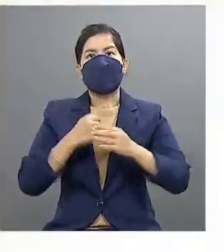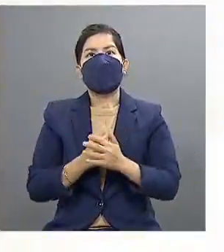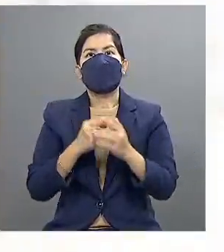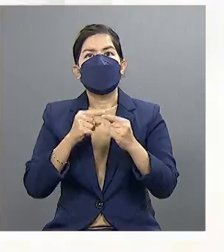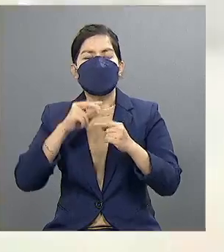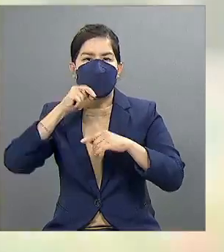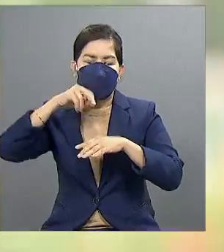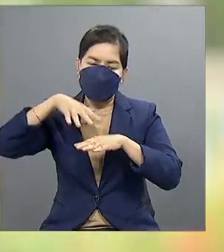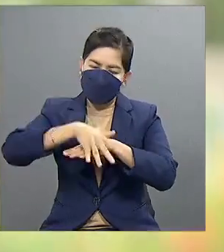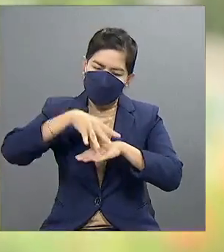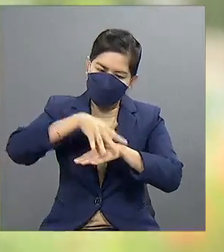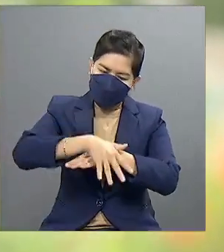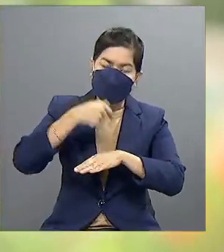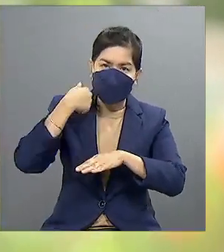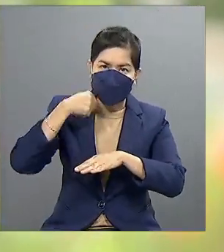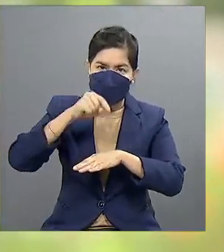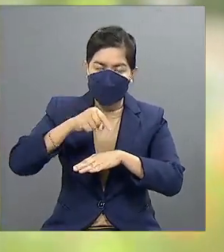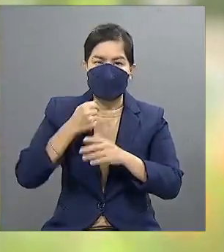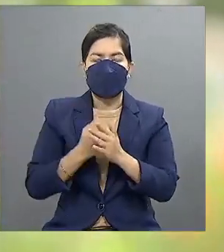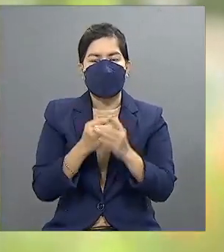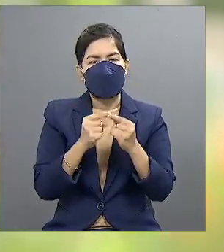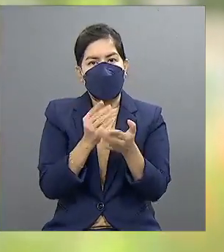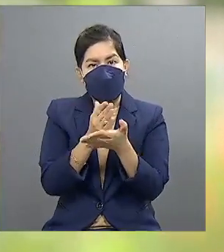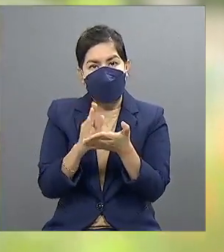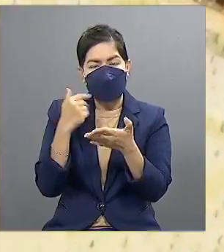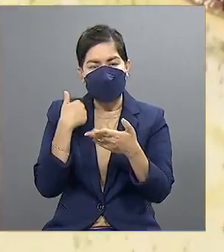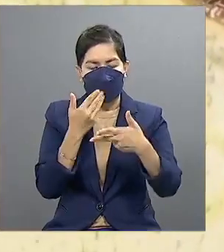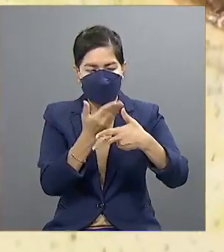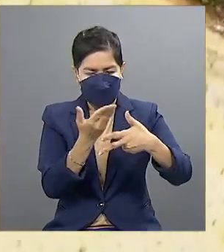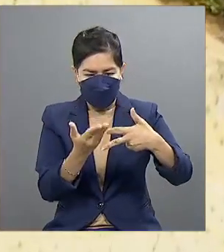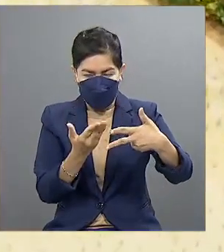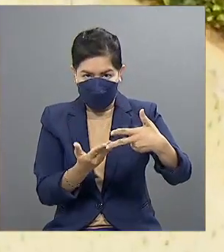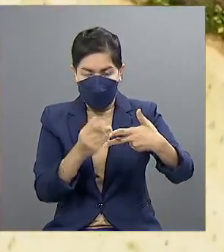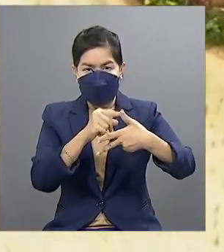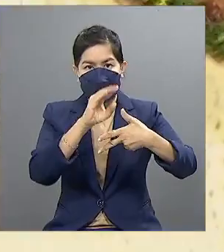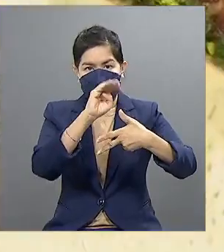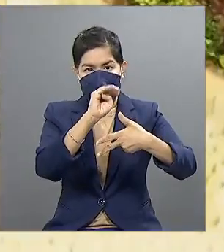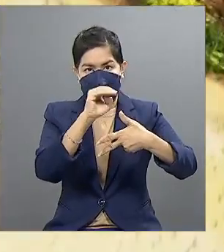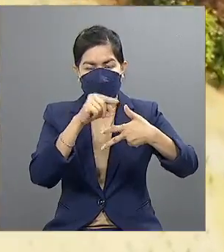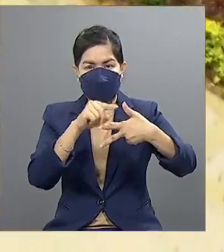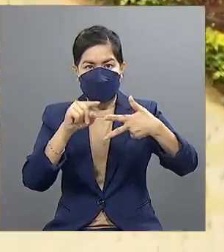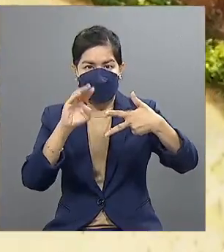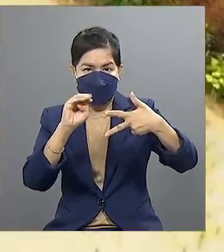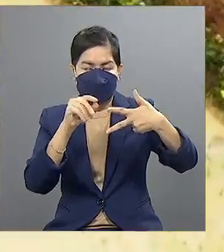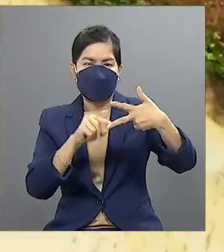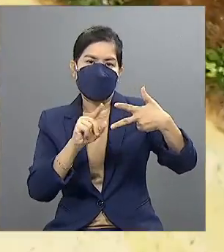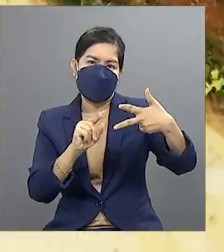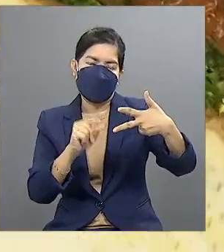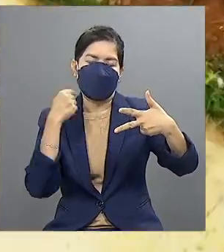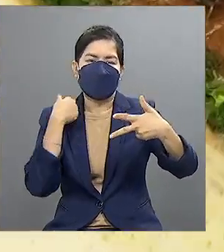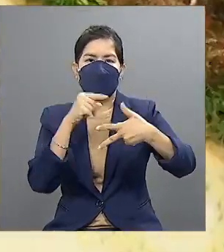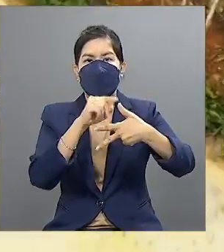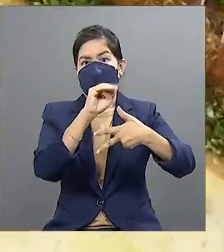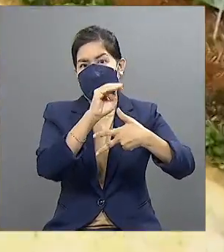ที่จาก4ไร่นี่ออกเป็น3ส่วนนะครับก็คือ40 40 20 40แรกนี่คือพื้นที่ซึ่งเป็นที่นานะครับ